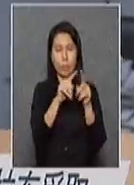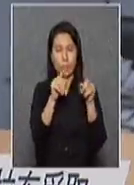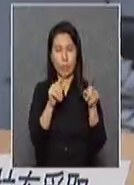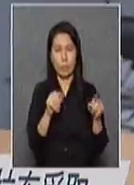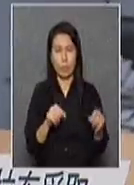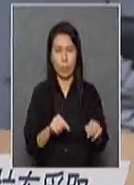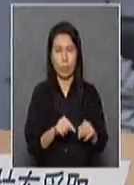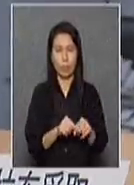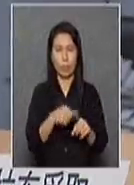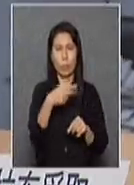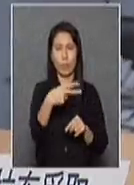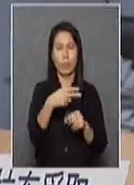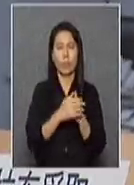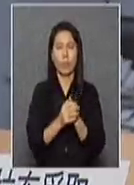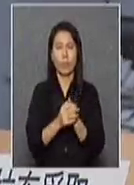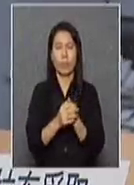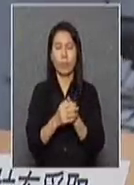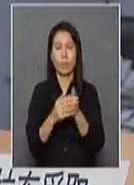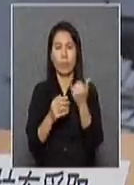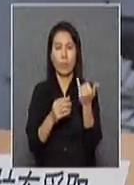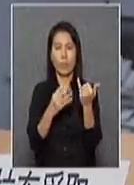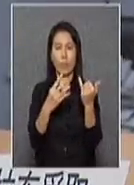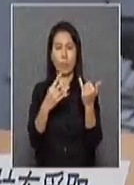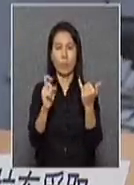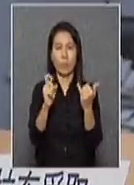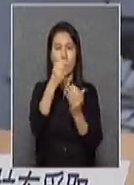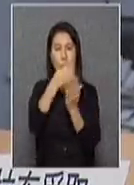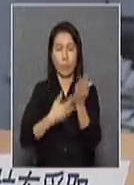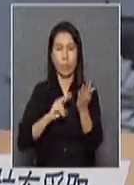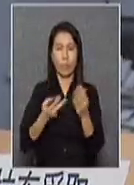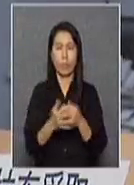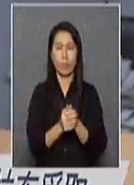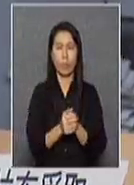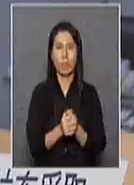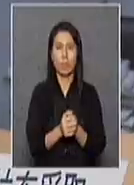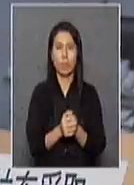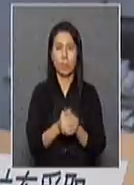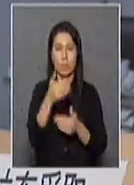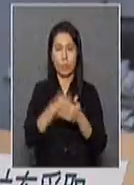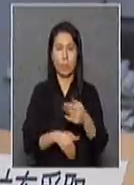稿附錄二的第649項修正案，削減